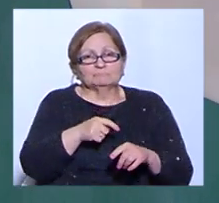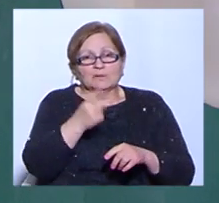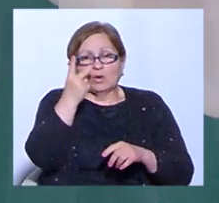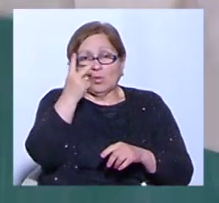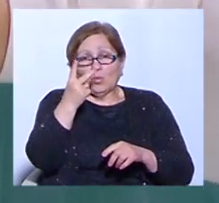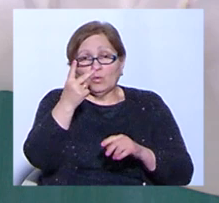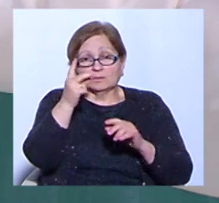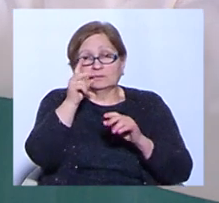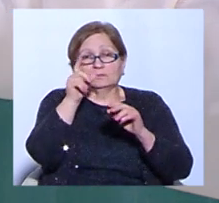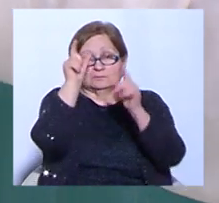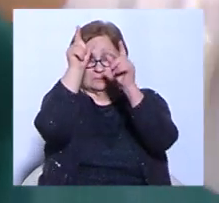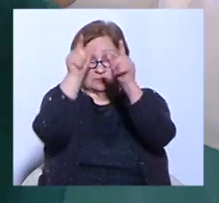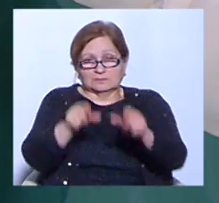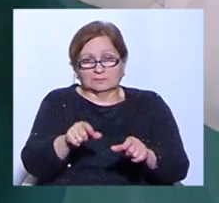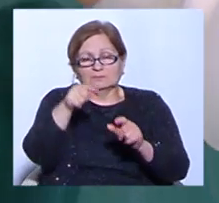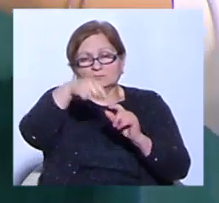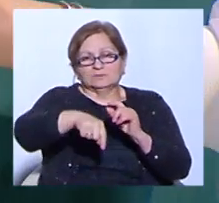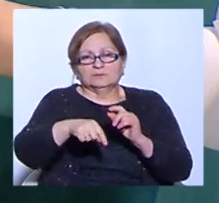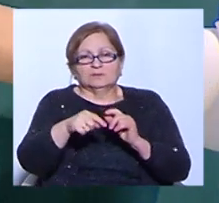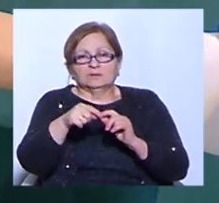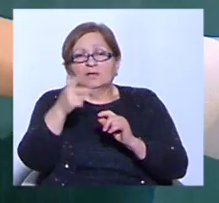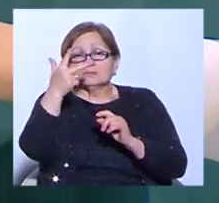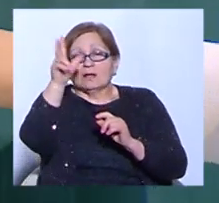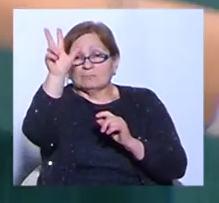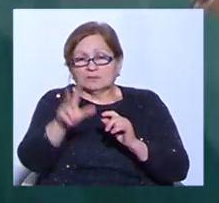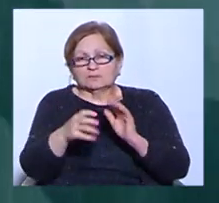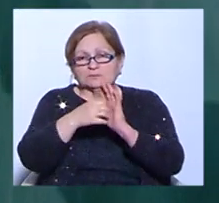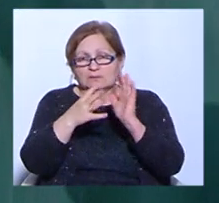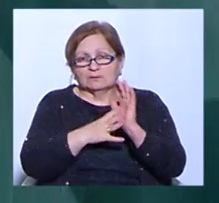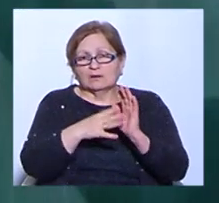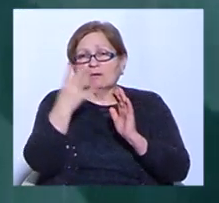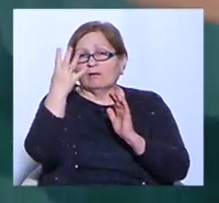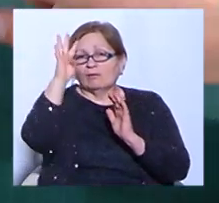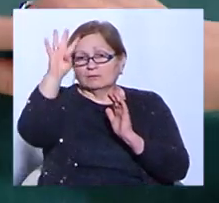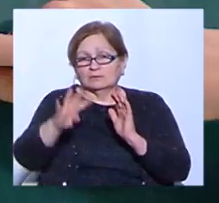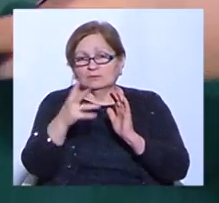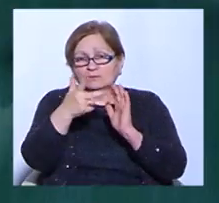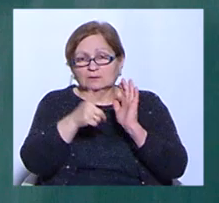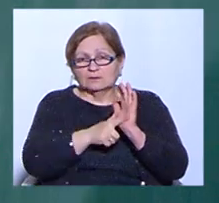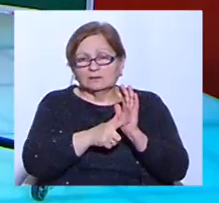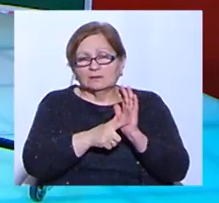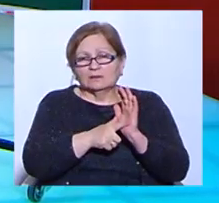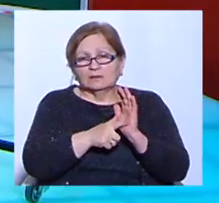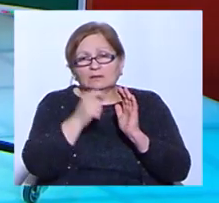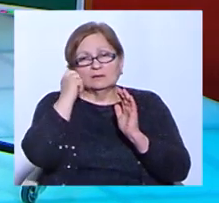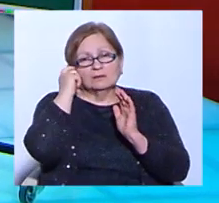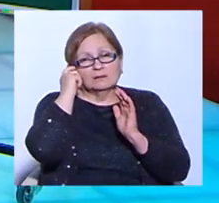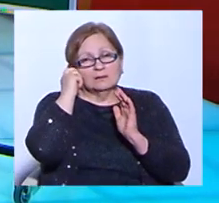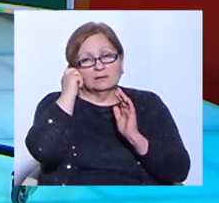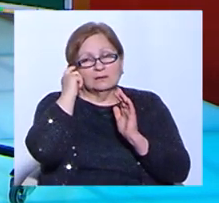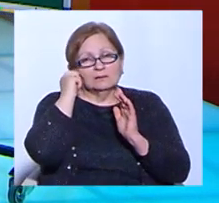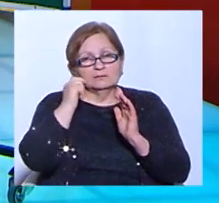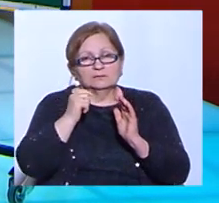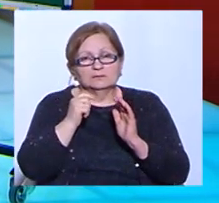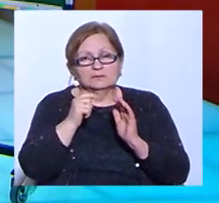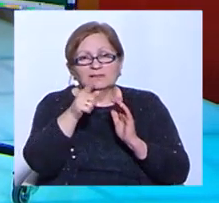თუ იწყება 2 რიგით გვაქვს 7, 3 რიგით 19, 4-ით 37 და n